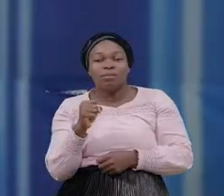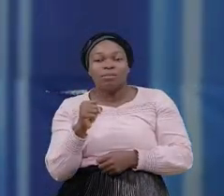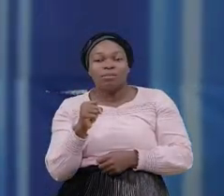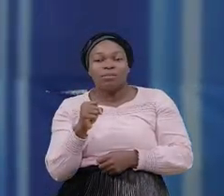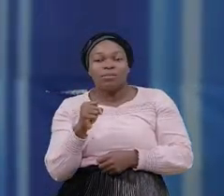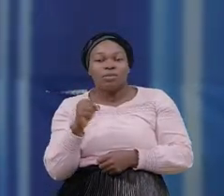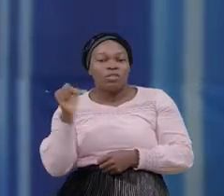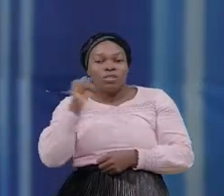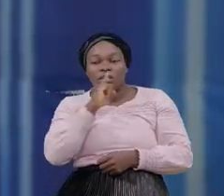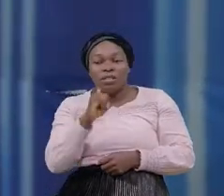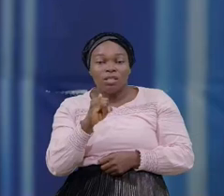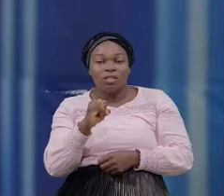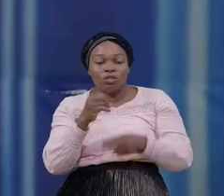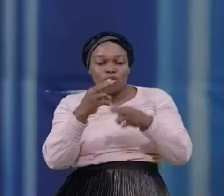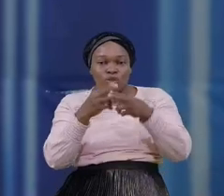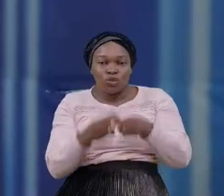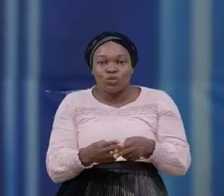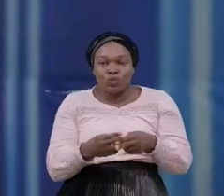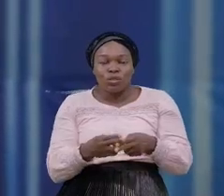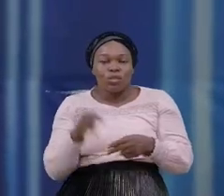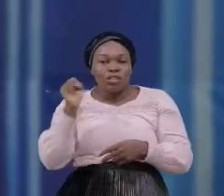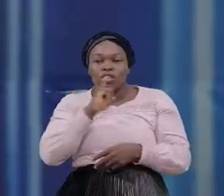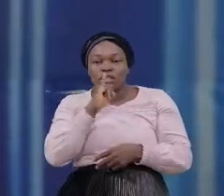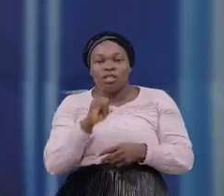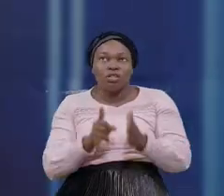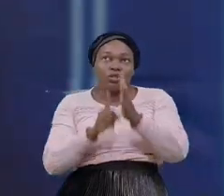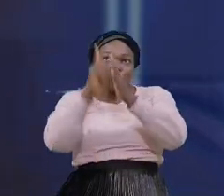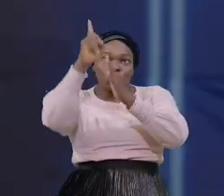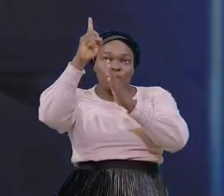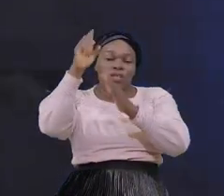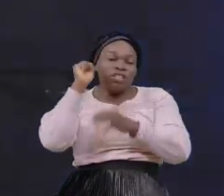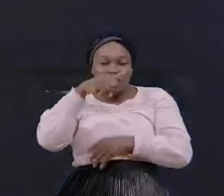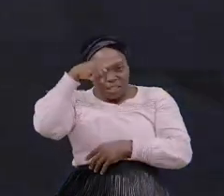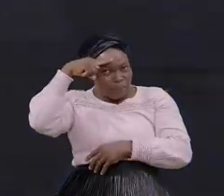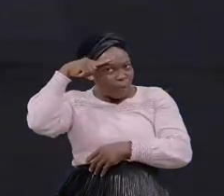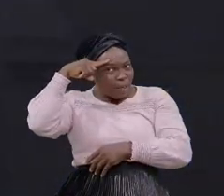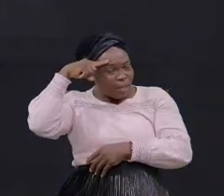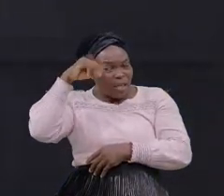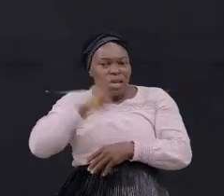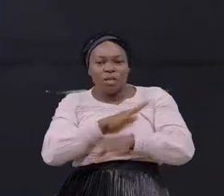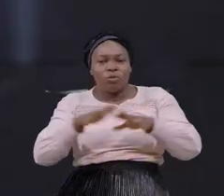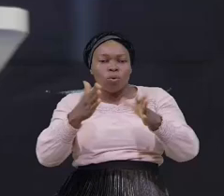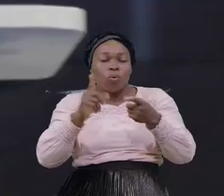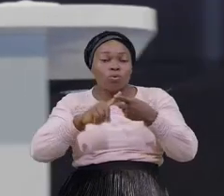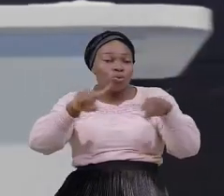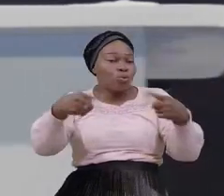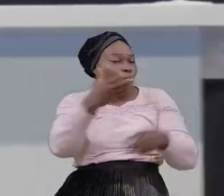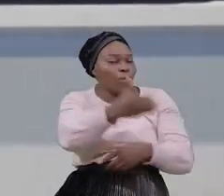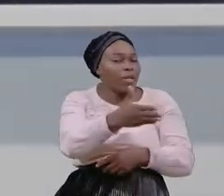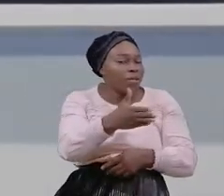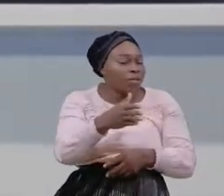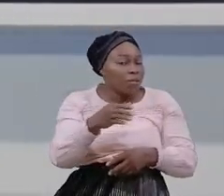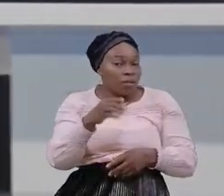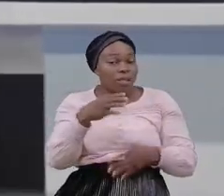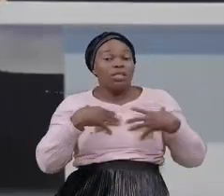Elle est courte. Elle est élancée. Elle est noire. Je ne veux pas aller là-bas. Est-ce que la guérison peut dire cela?